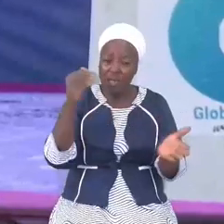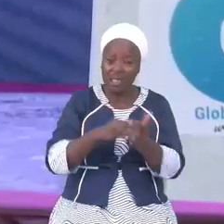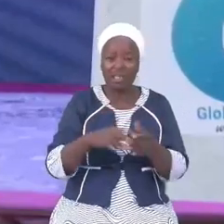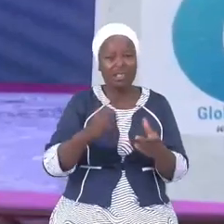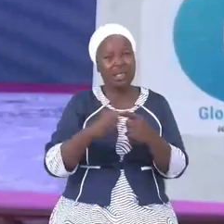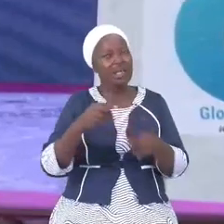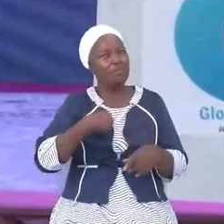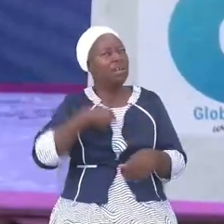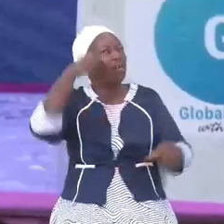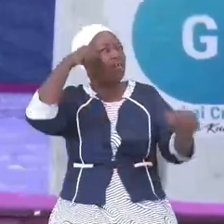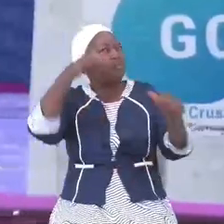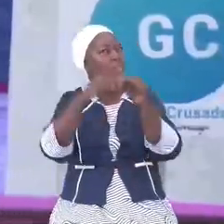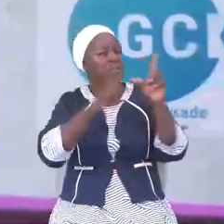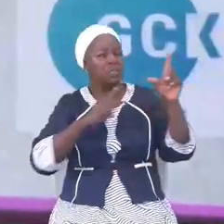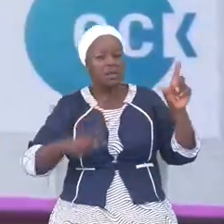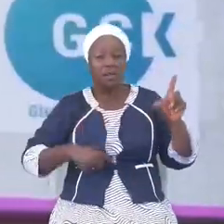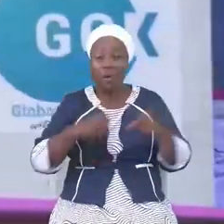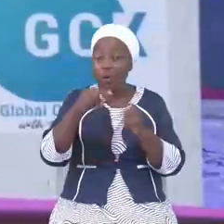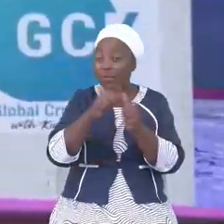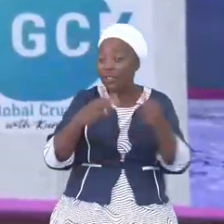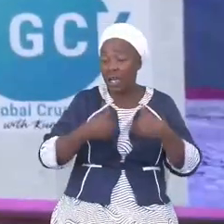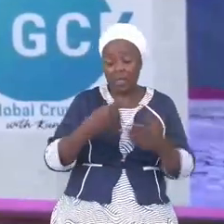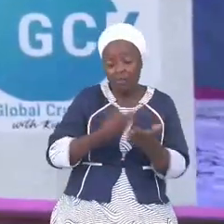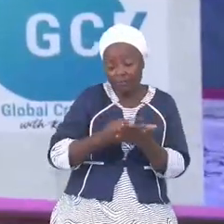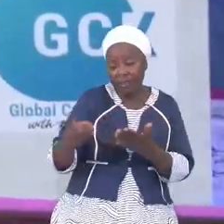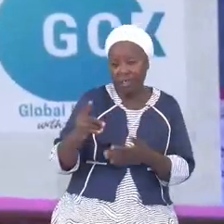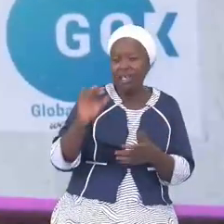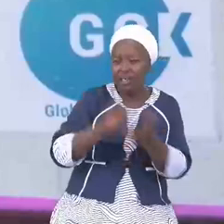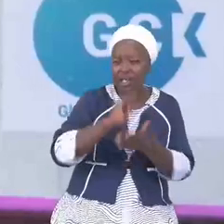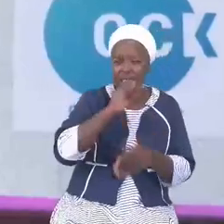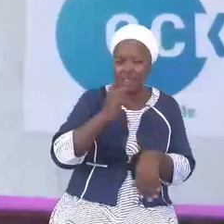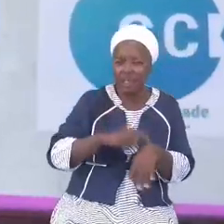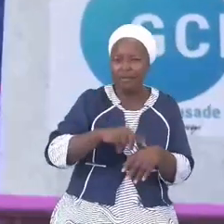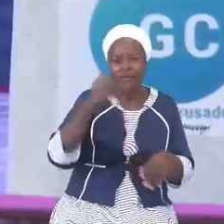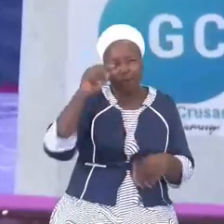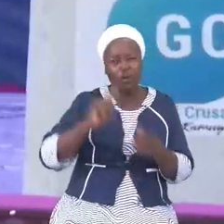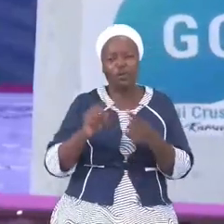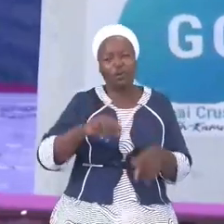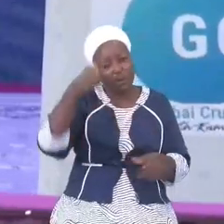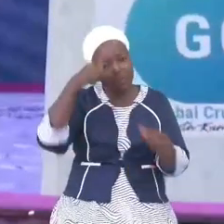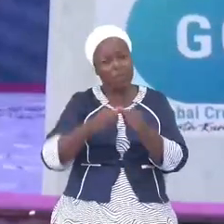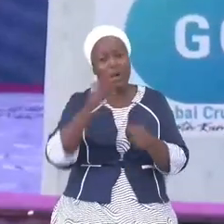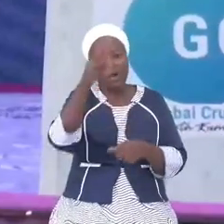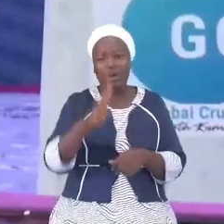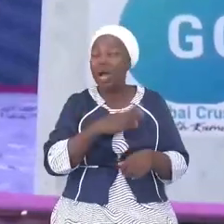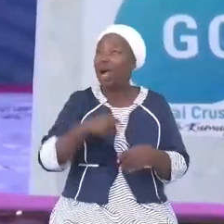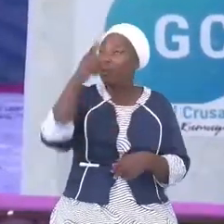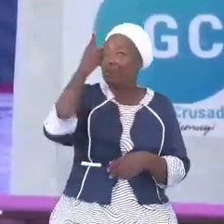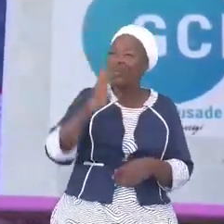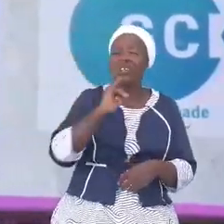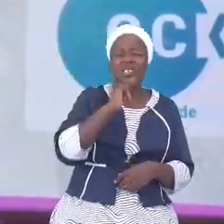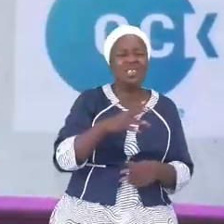l'Éternel. Quand tout a échoué, c'est en ce moment de nous rappeler de Dieu. Et Dieu est un